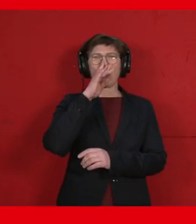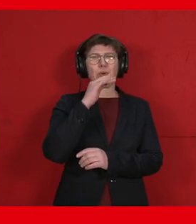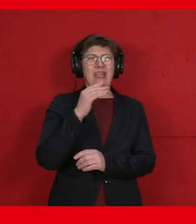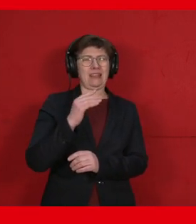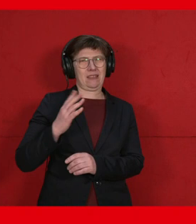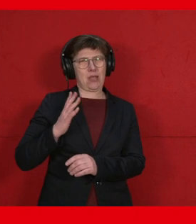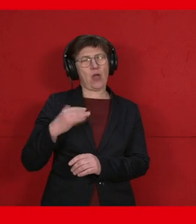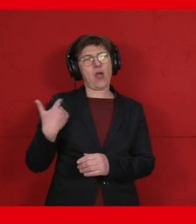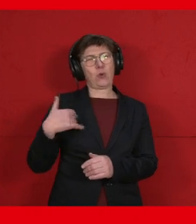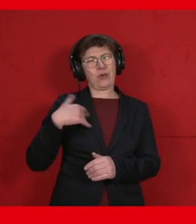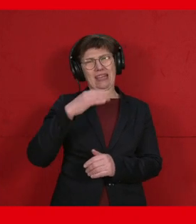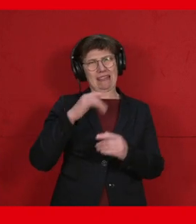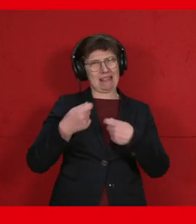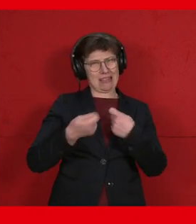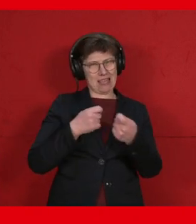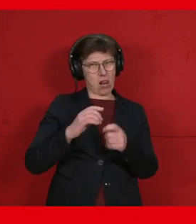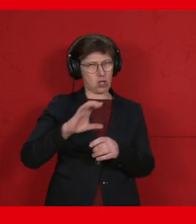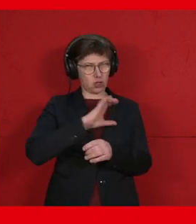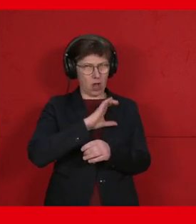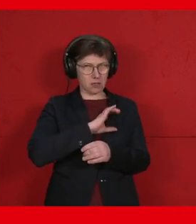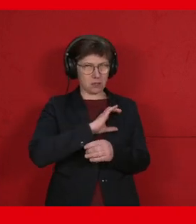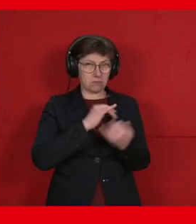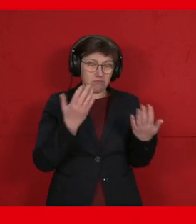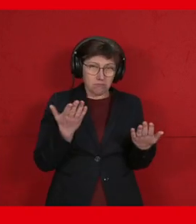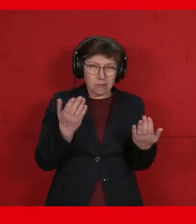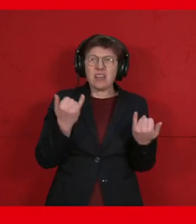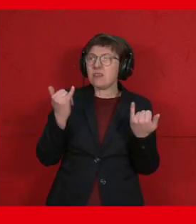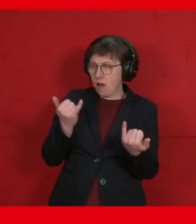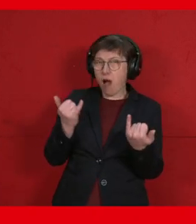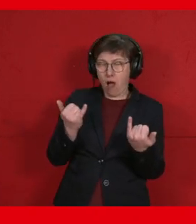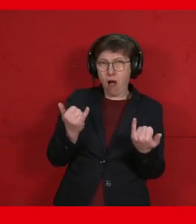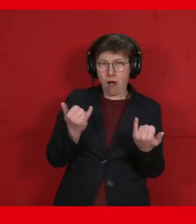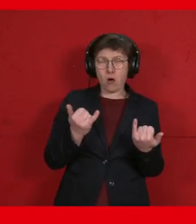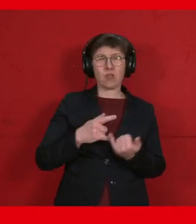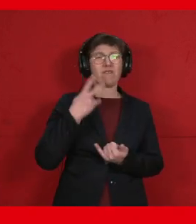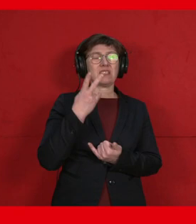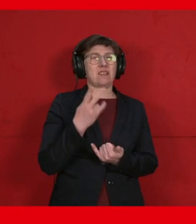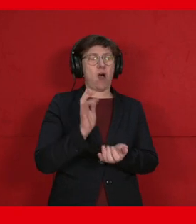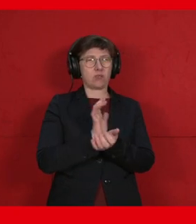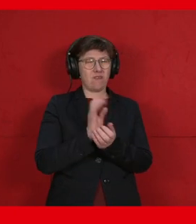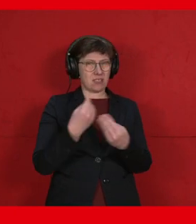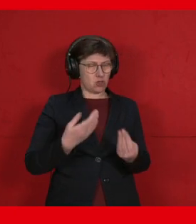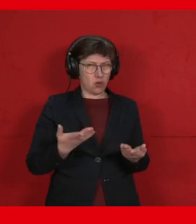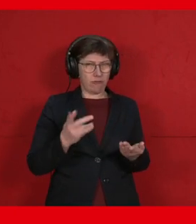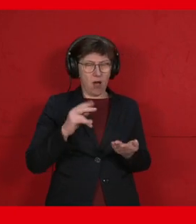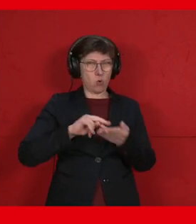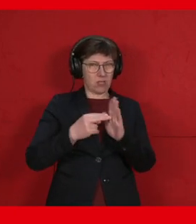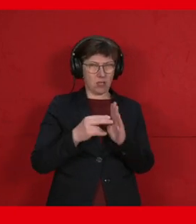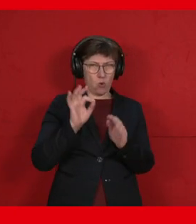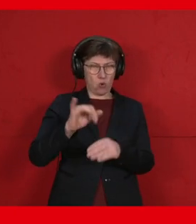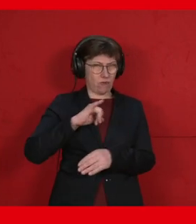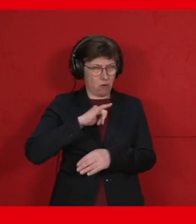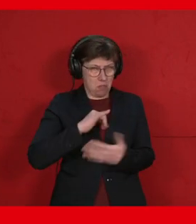Mhm. Gebe ich weiter, Herr Brudermüller, also auch nicht nur in Bezug auf Wasserstoff, das ja für Sie gerade interessant sein müsste, auch von der Technologie